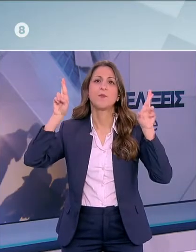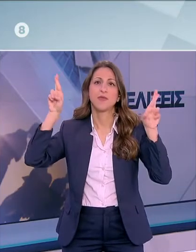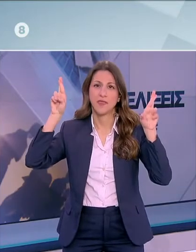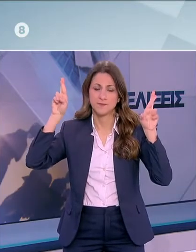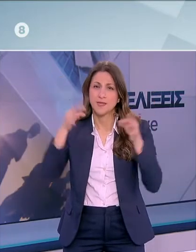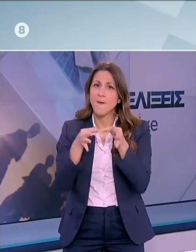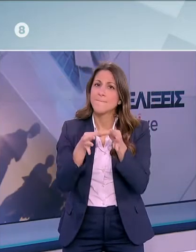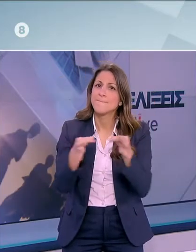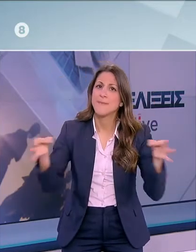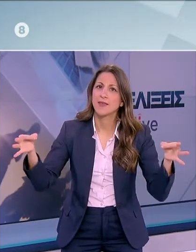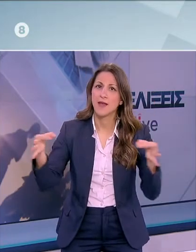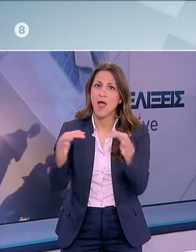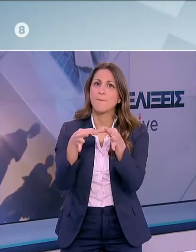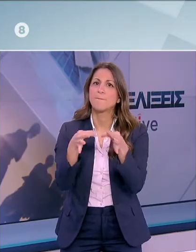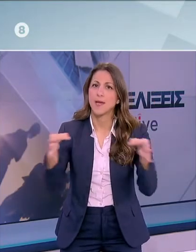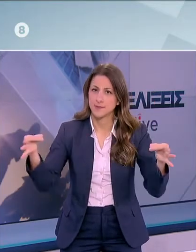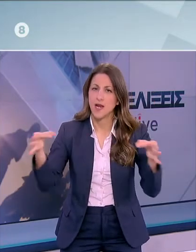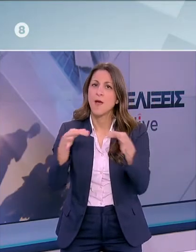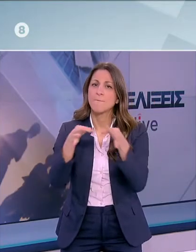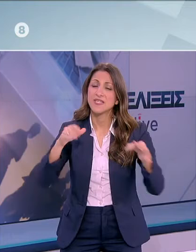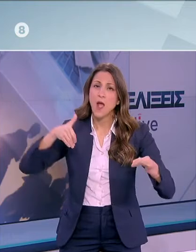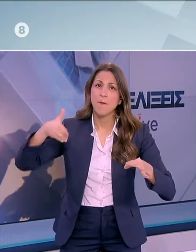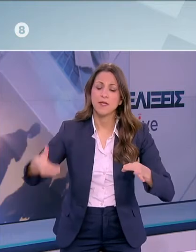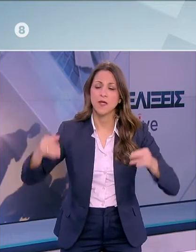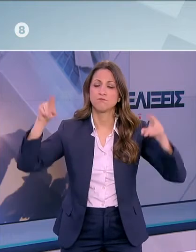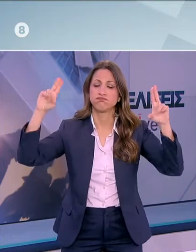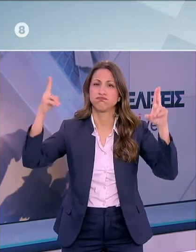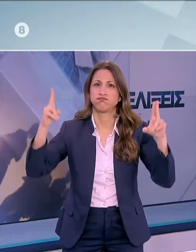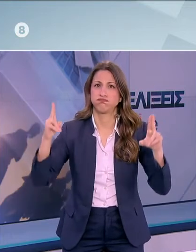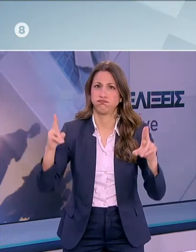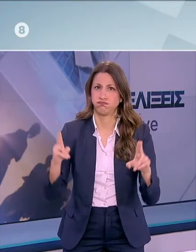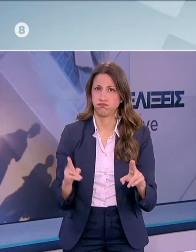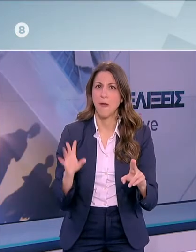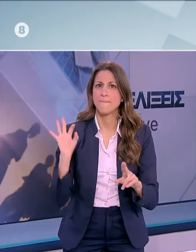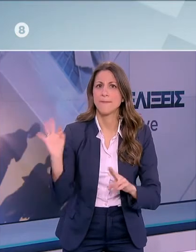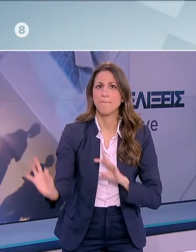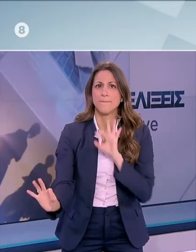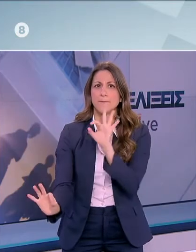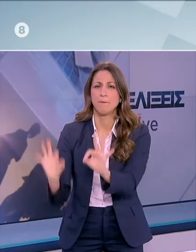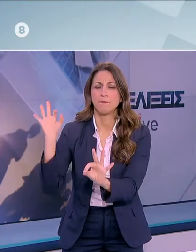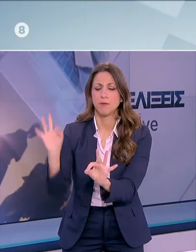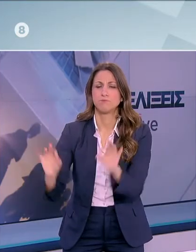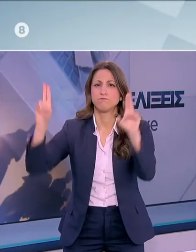Τα μέτρα σταδιακά οδηγούν σε μειώσεις στον αριθμό των νέων λοιμώξεων, κάτι που είναι ενθαρρυντικό.